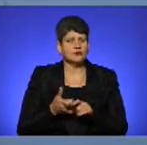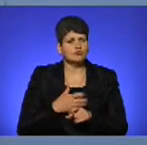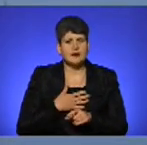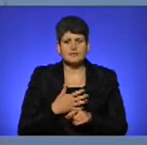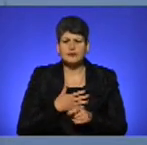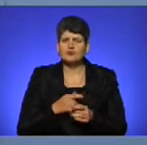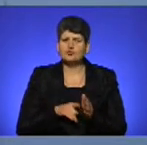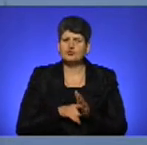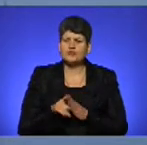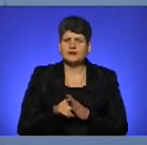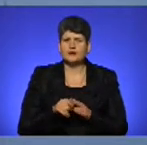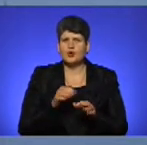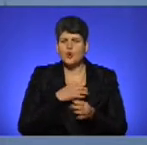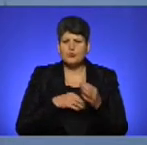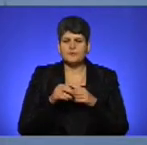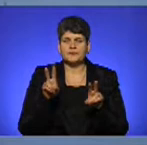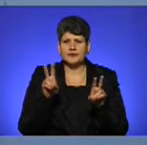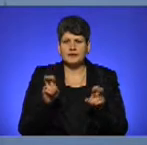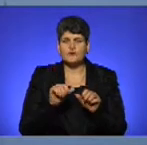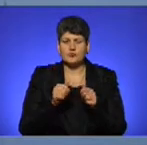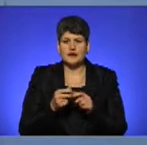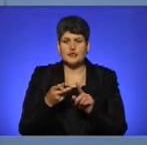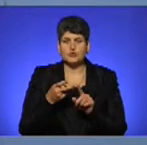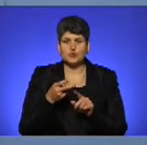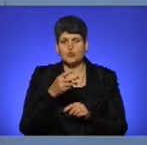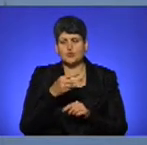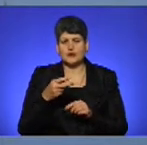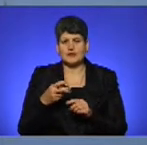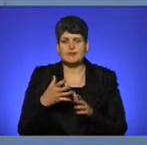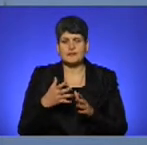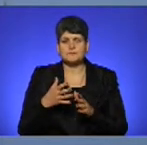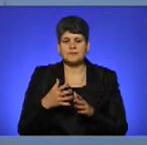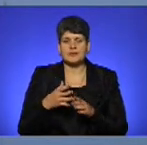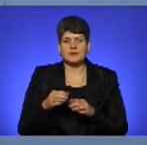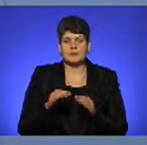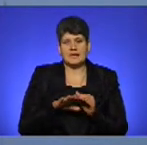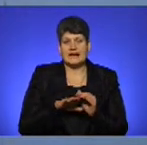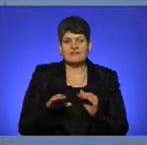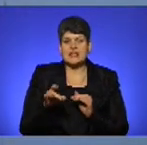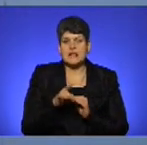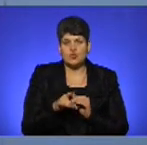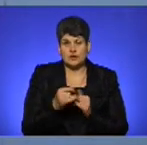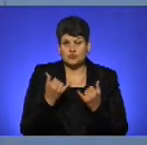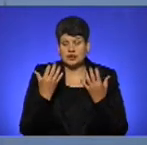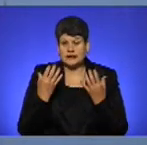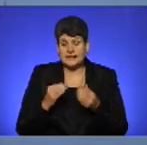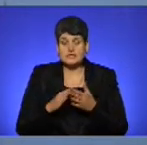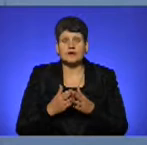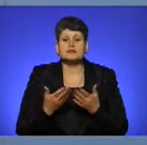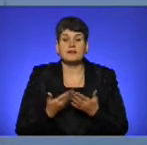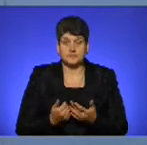почала дискутуватися тема щодо формування другого рівня адмінтерустрою на рівні районів. На сьогоднішній день ситуація